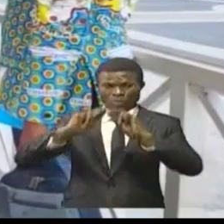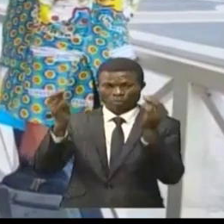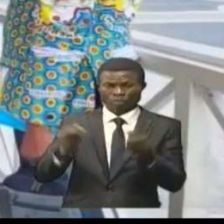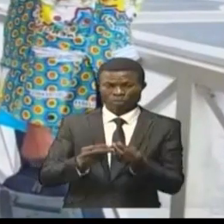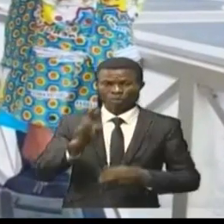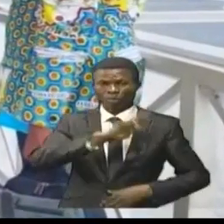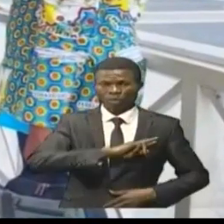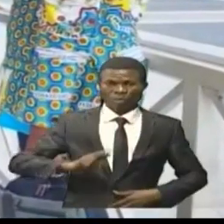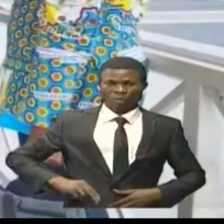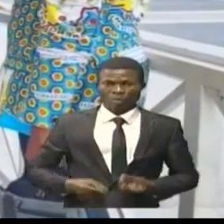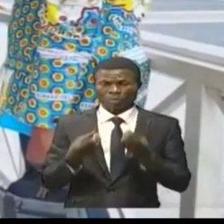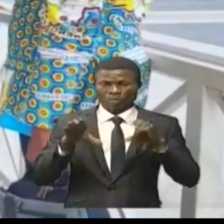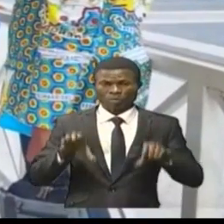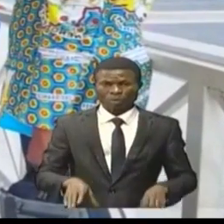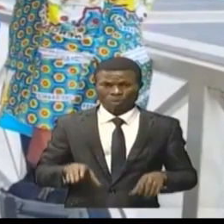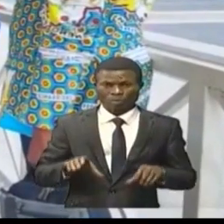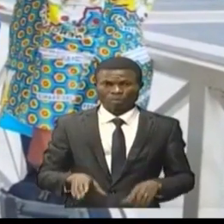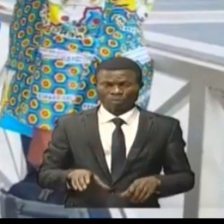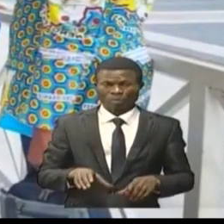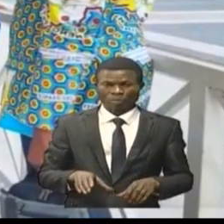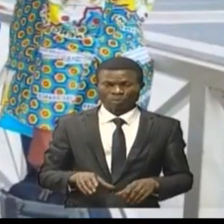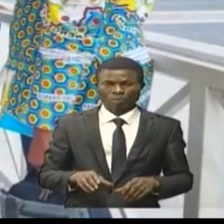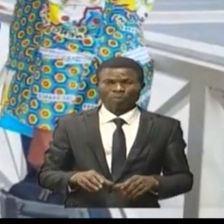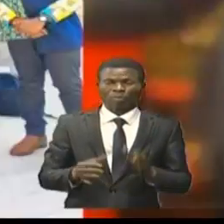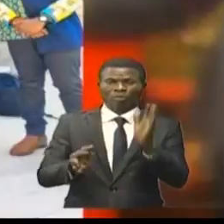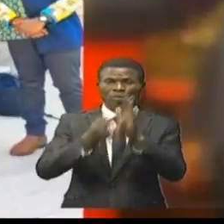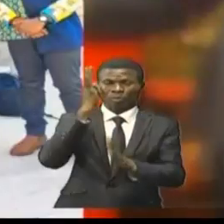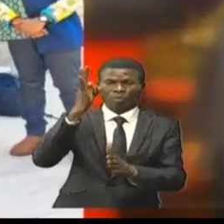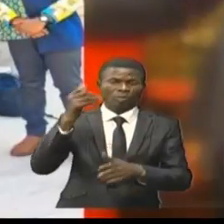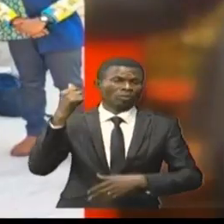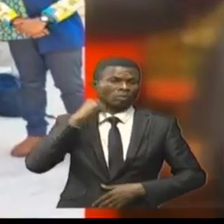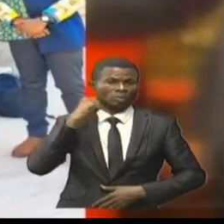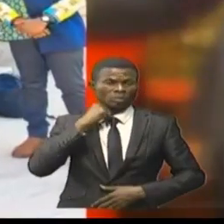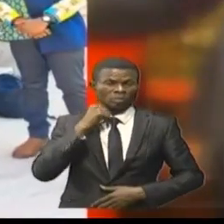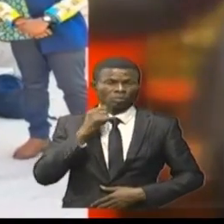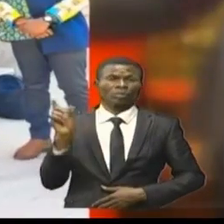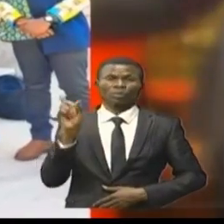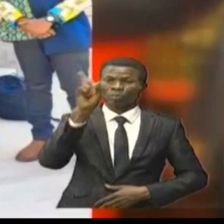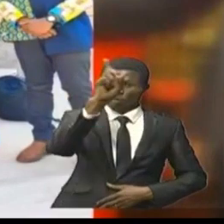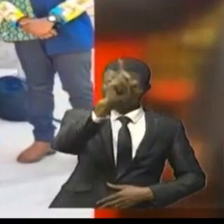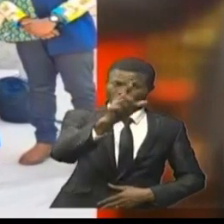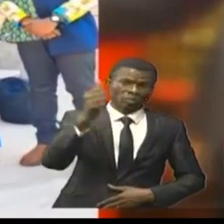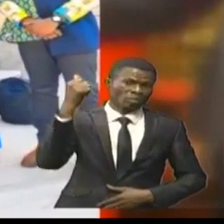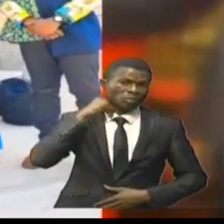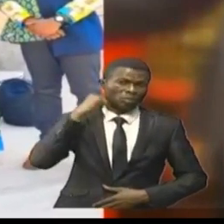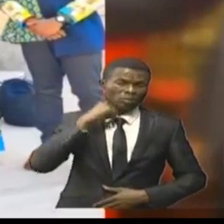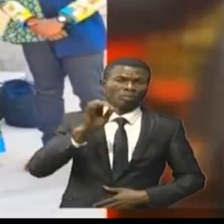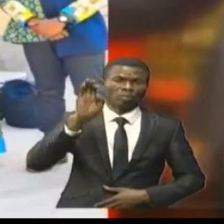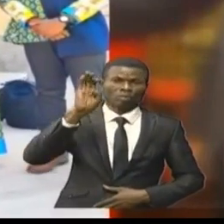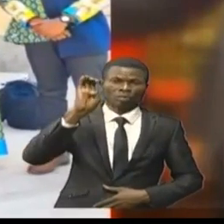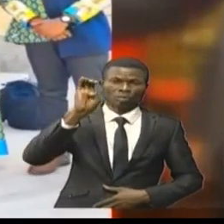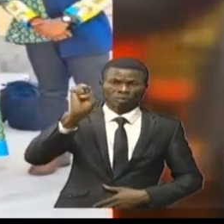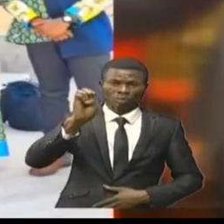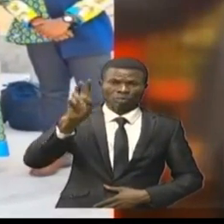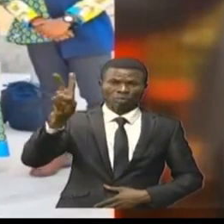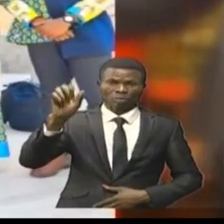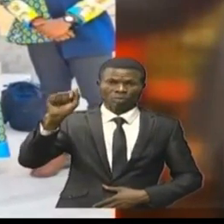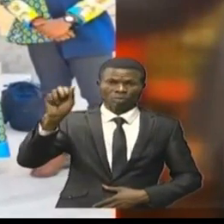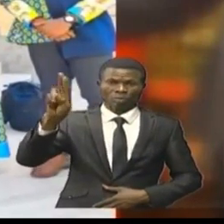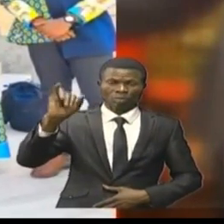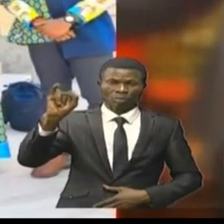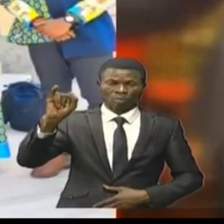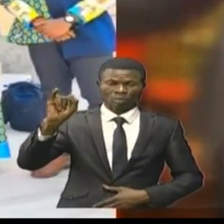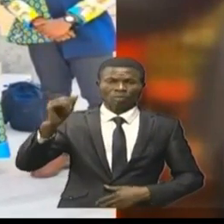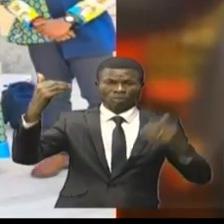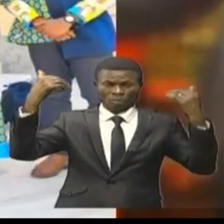la République démocratique du Congo, composée de 13 médecins, était conduite par le docteur Évariste Likinda, coordonnateur de la